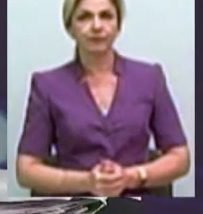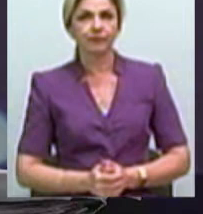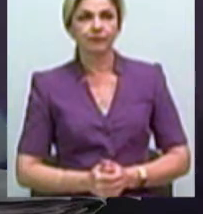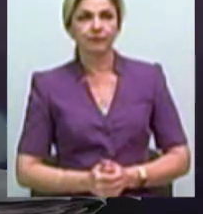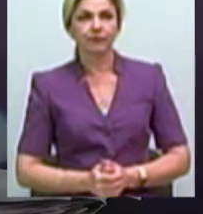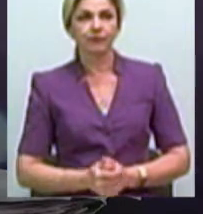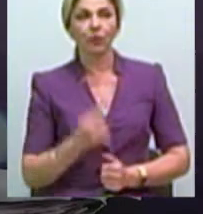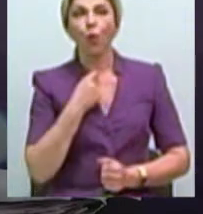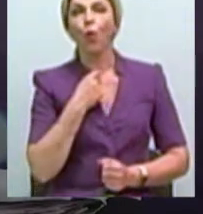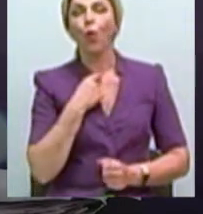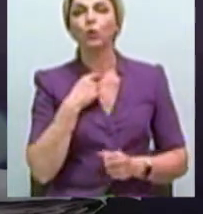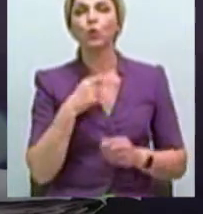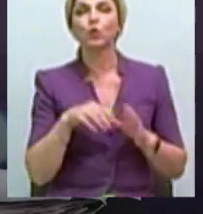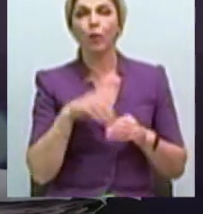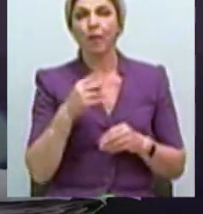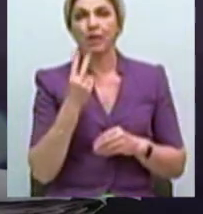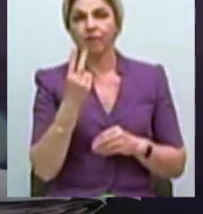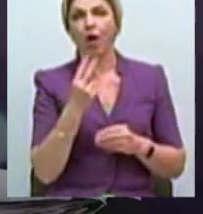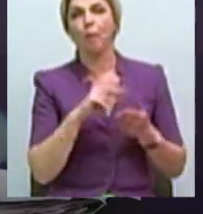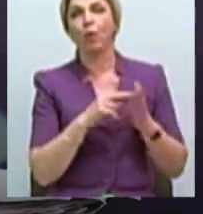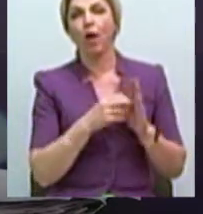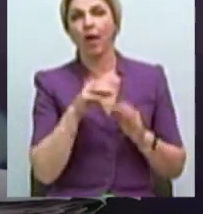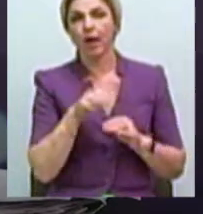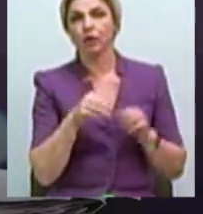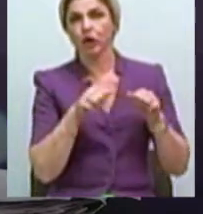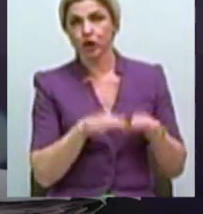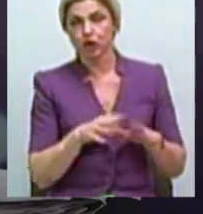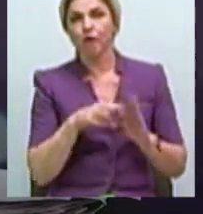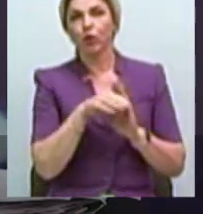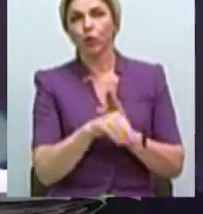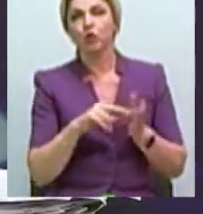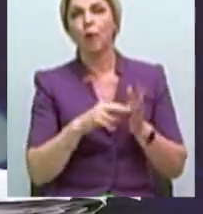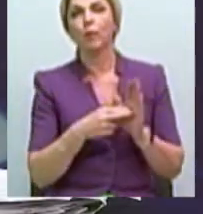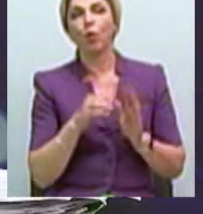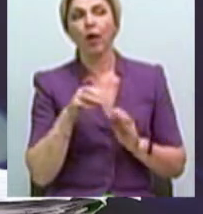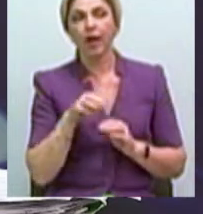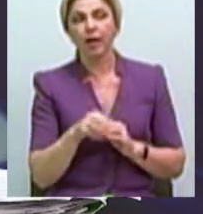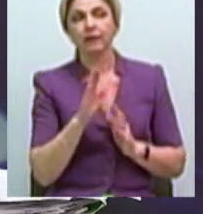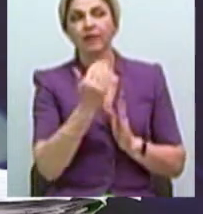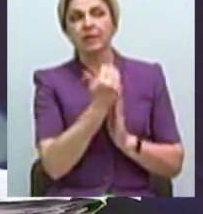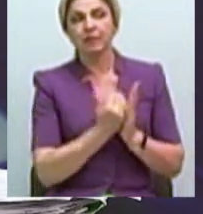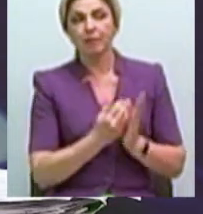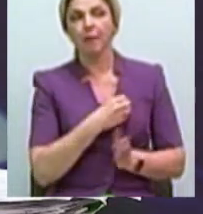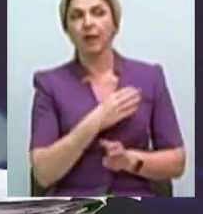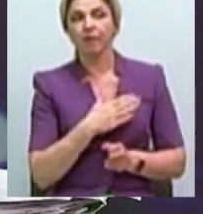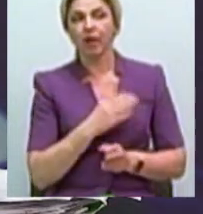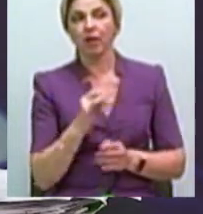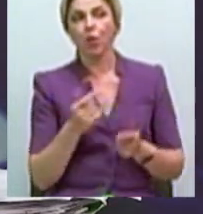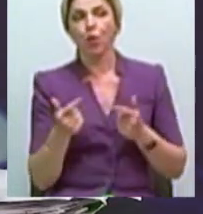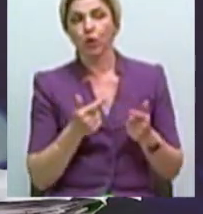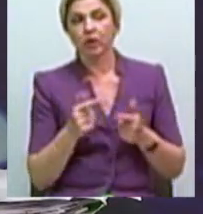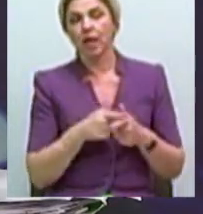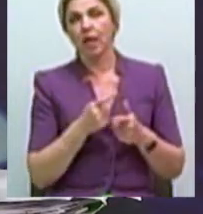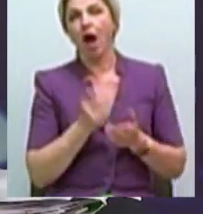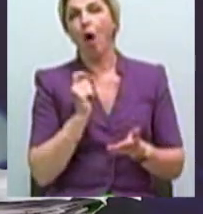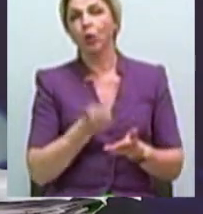Голосуємо два проєкти рішення. Включаємо його в список приватизації і готуємо чи на аукціон,